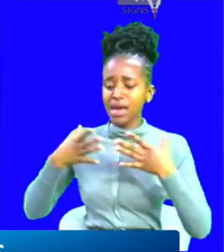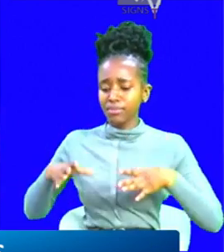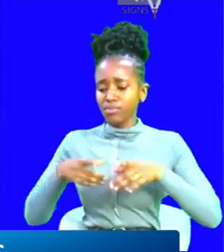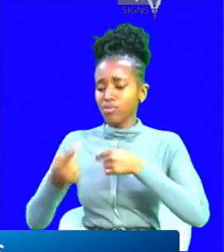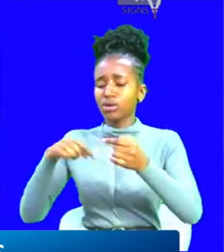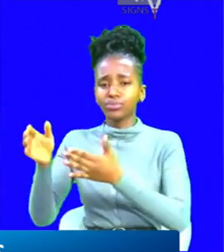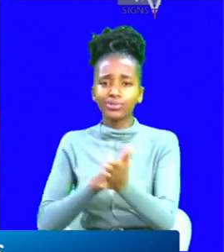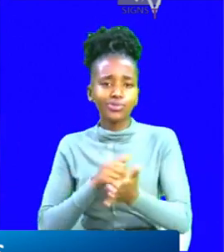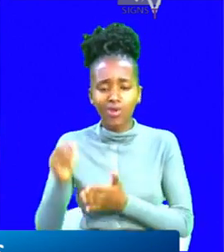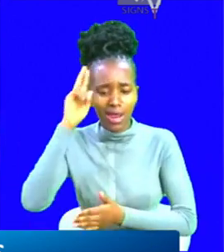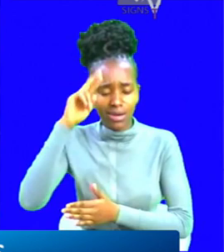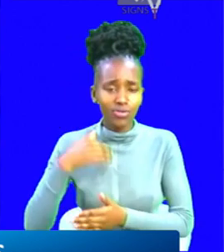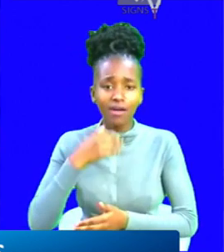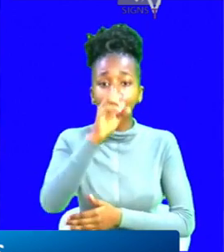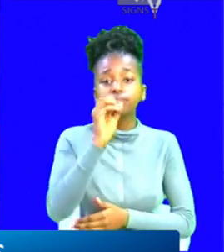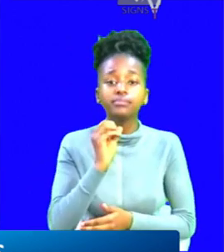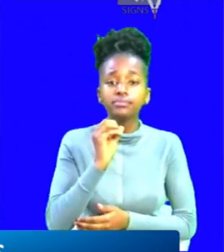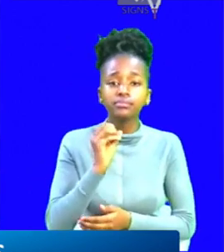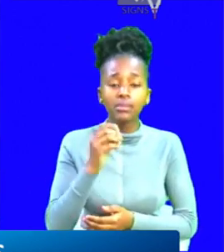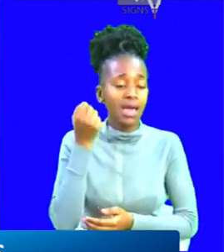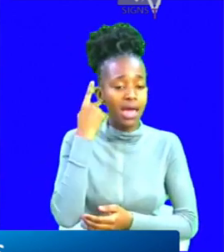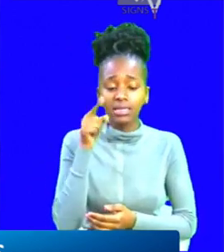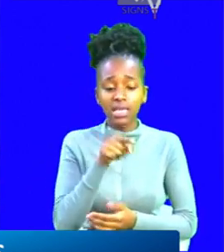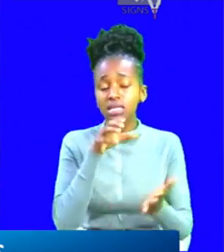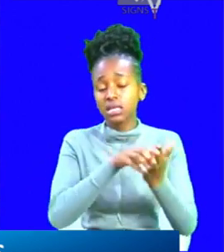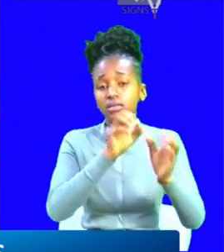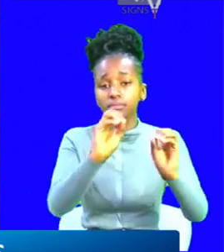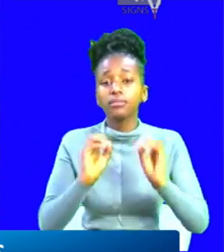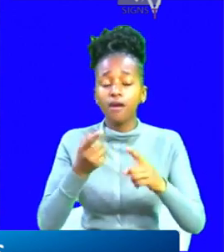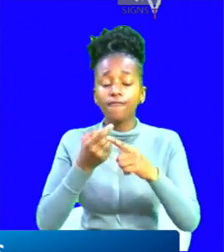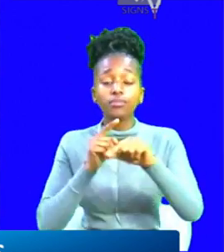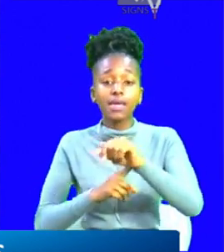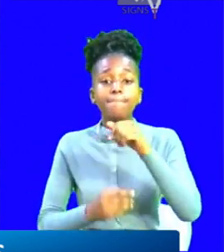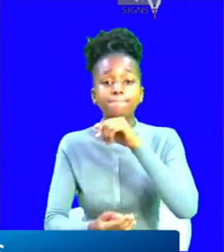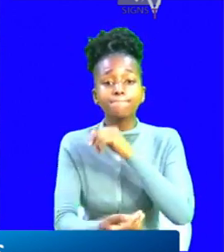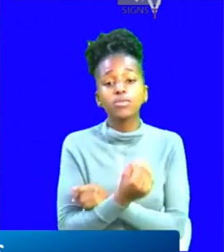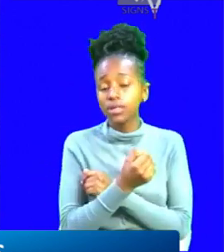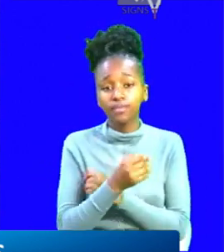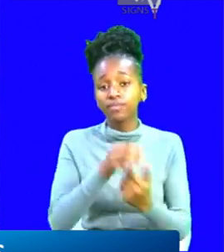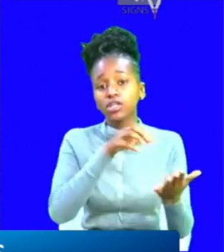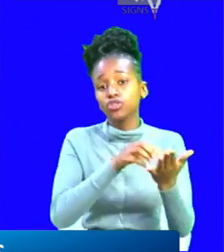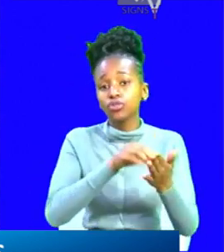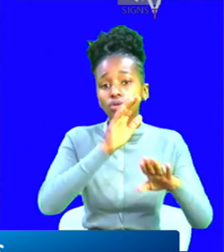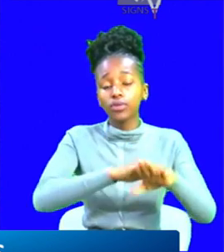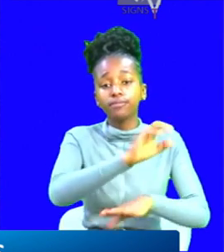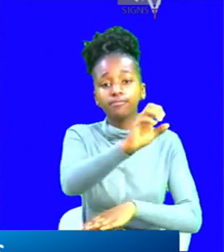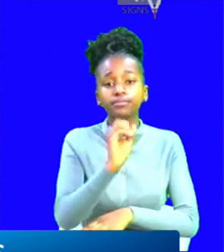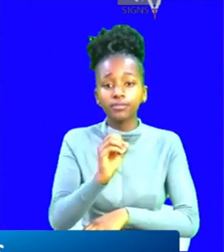for no reason, because mimi sijaelewa ni kwa nini. Tangu asubuhi hali haijakuwa mzuri. Kuna vijana wawili washapigwa